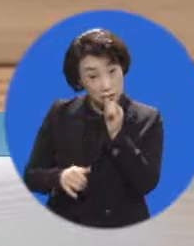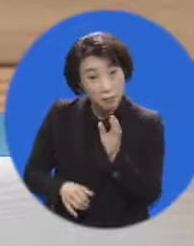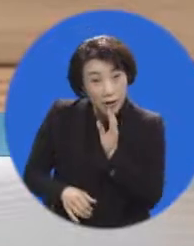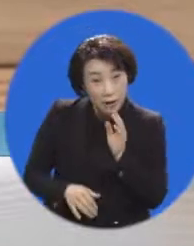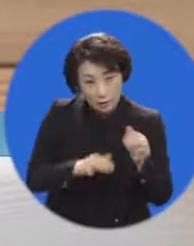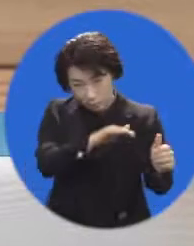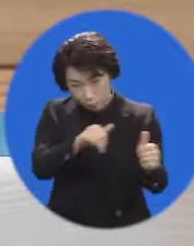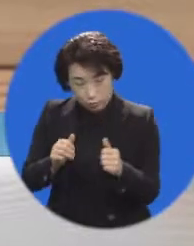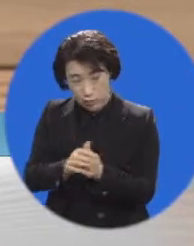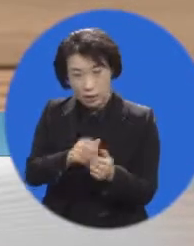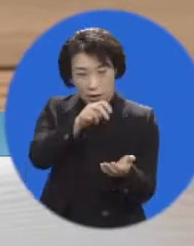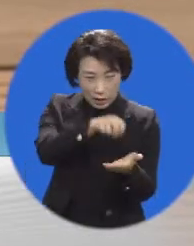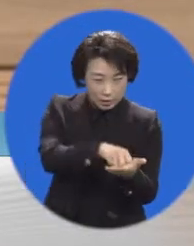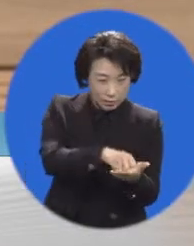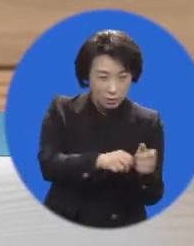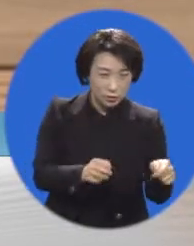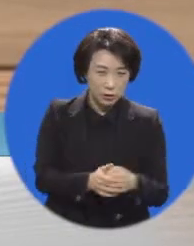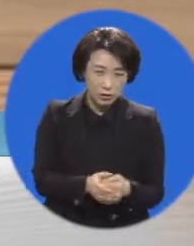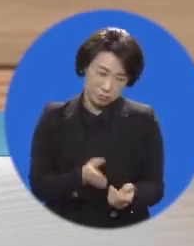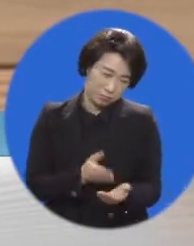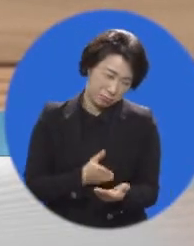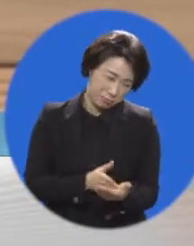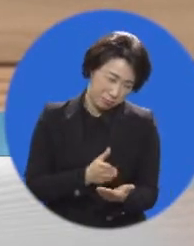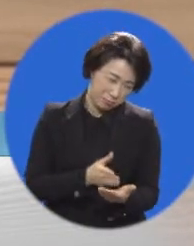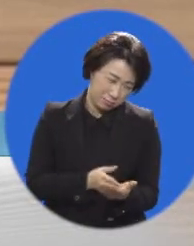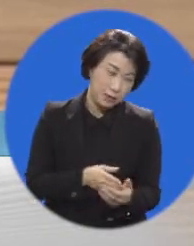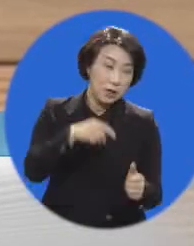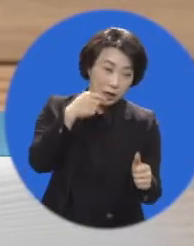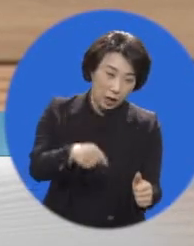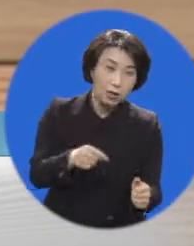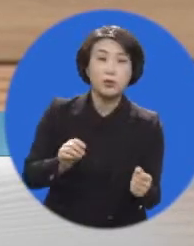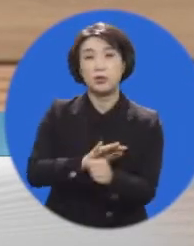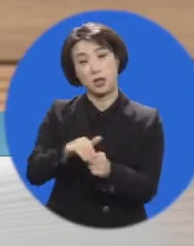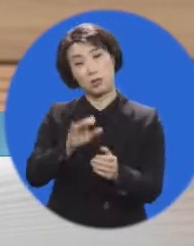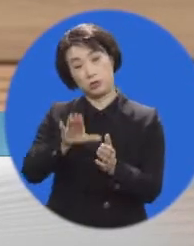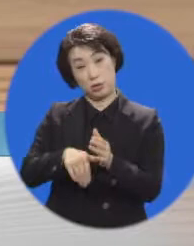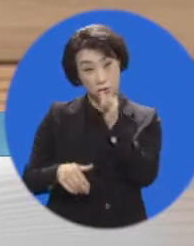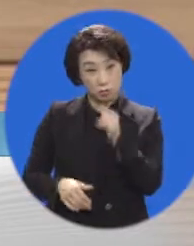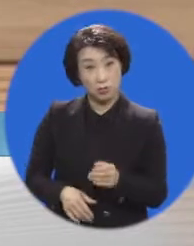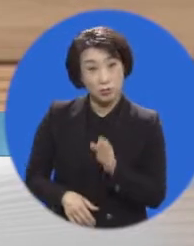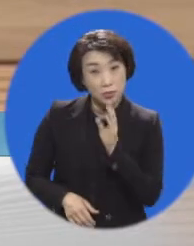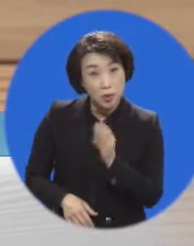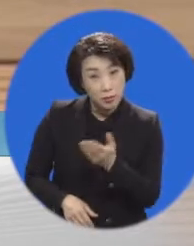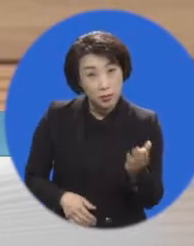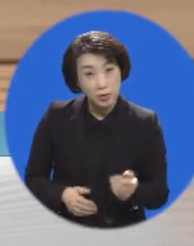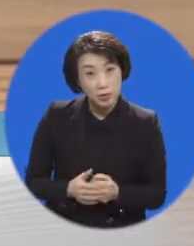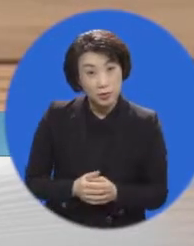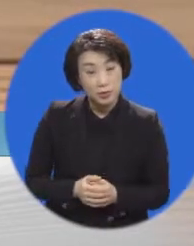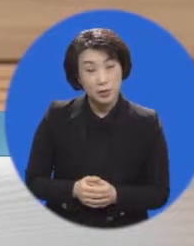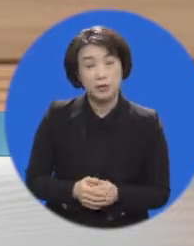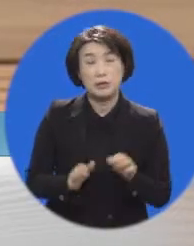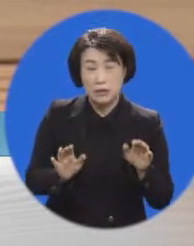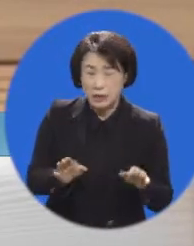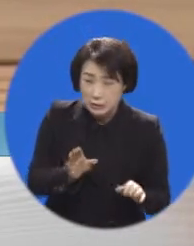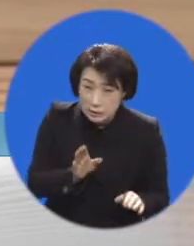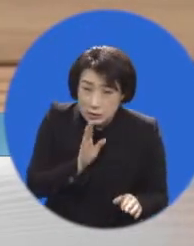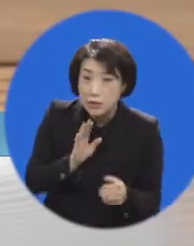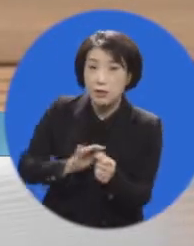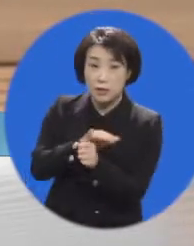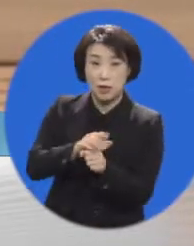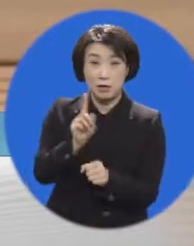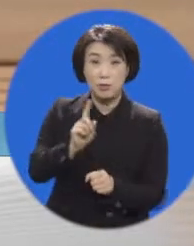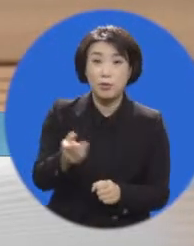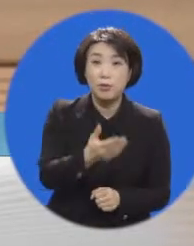앉혀놓고 조목조목 따져서 가르치는 것도 사랑이 될 수 있고, 이게 진짜 사랑이라는